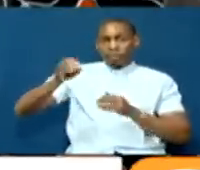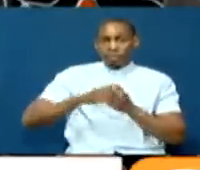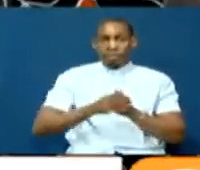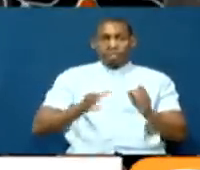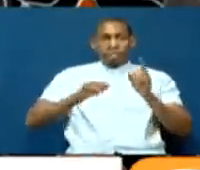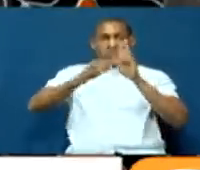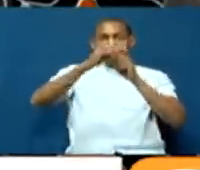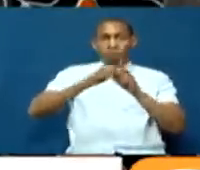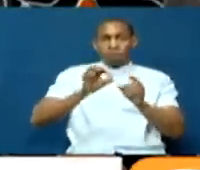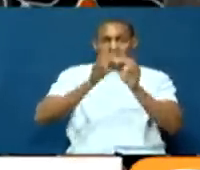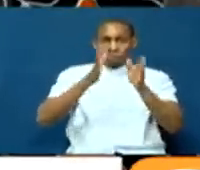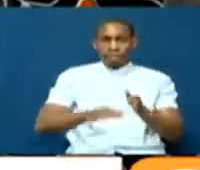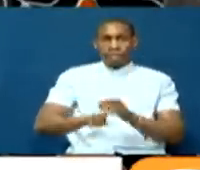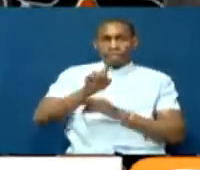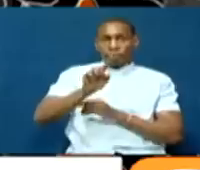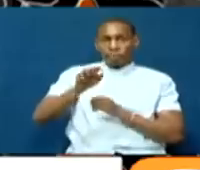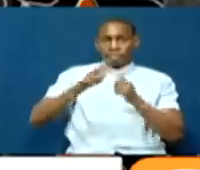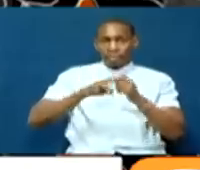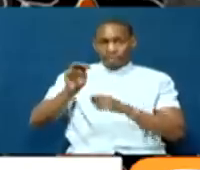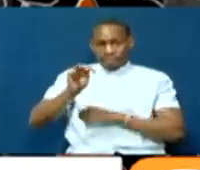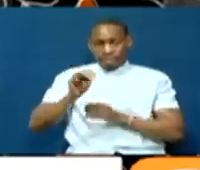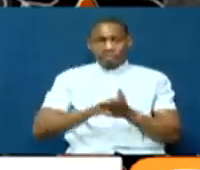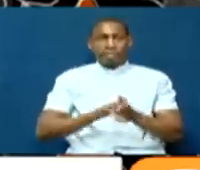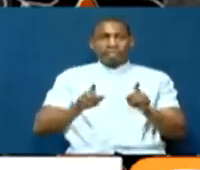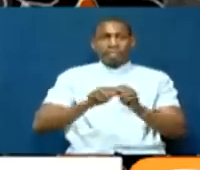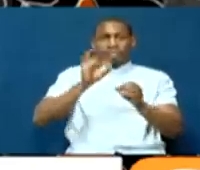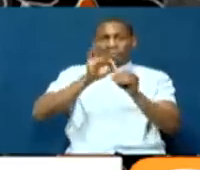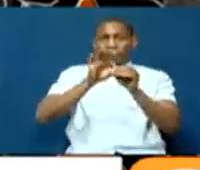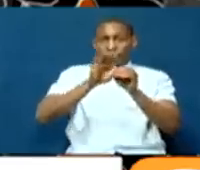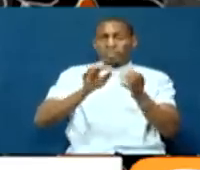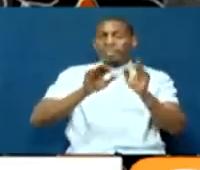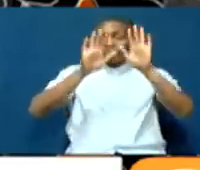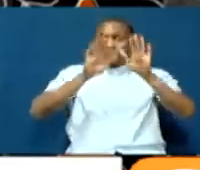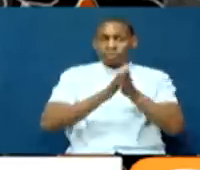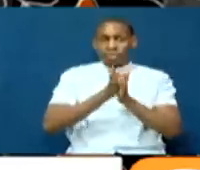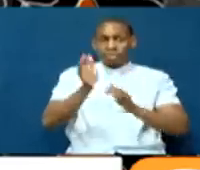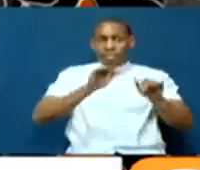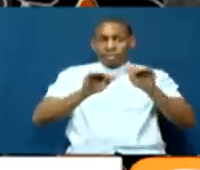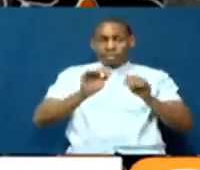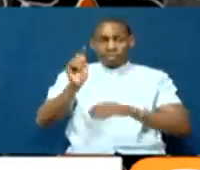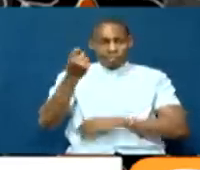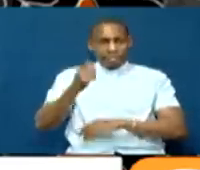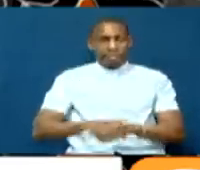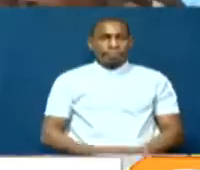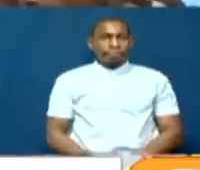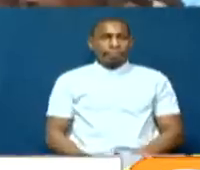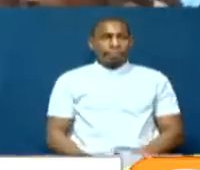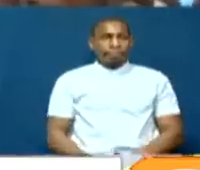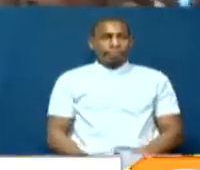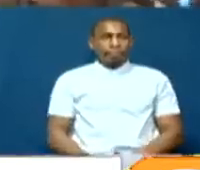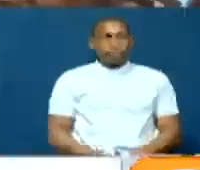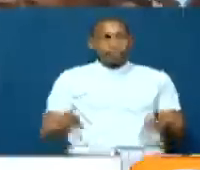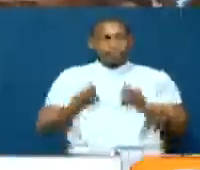have a combined voter population of 1.7 million, numbers that are key in the August 9th State House succession race. Hata